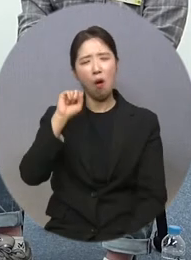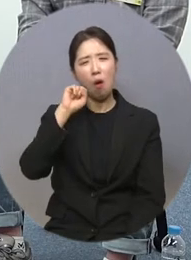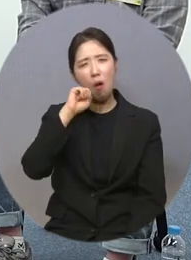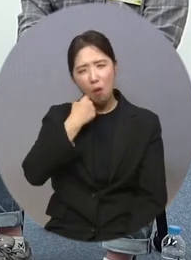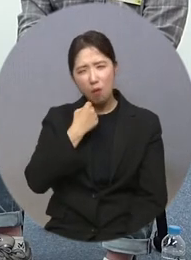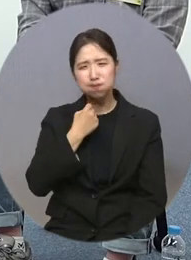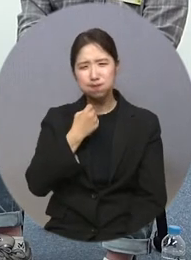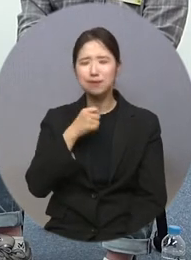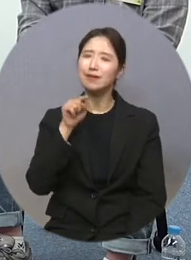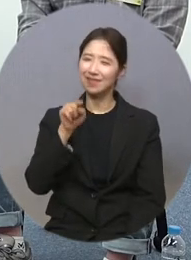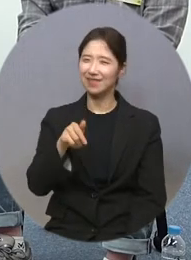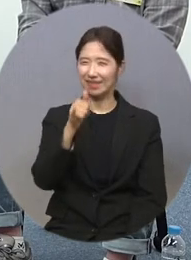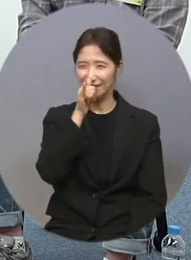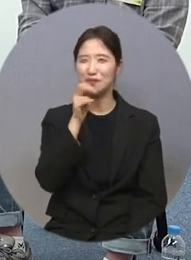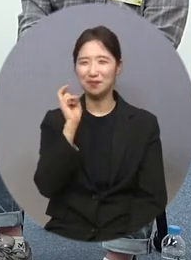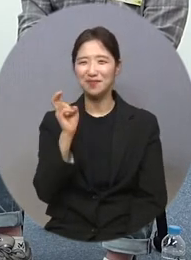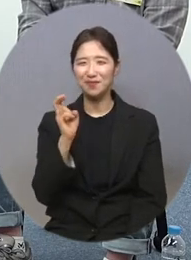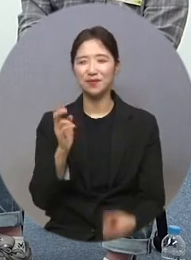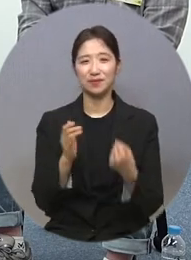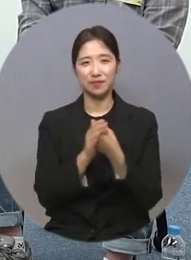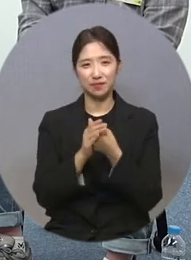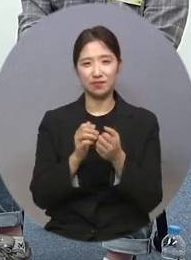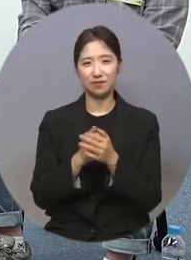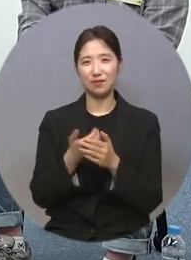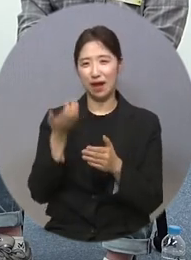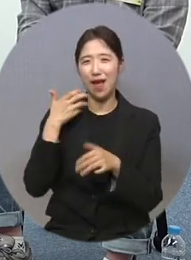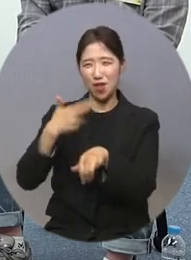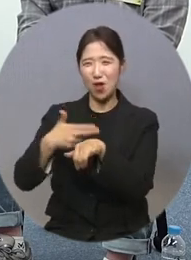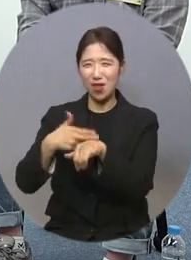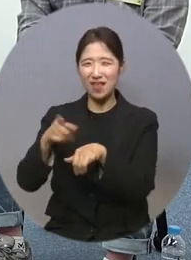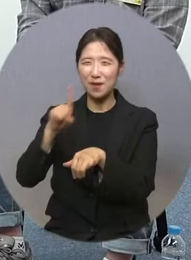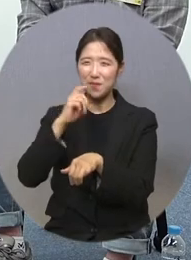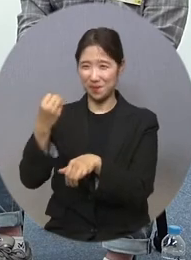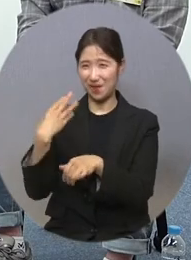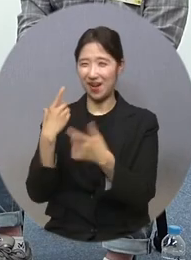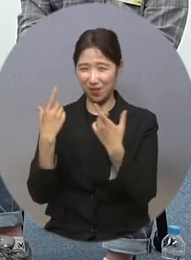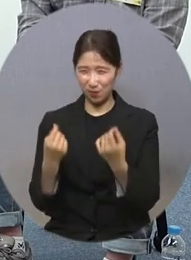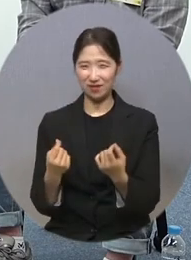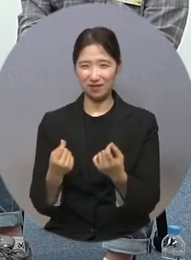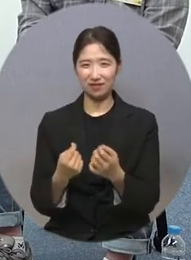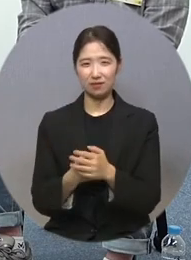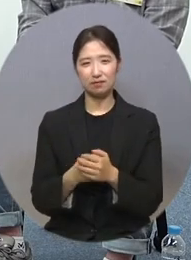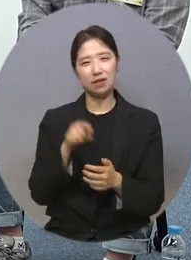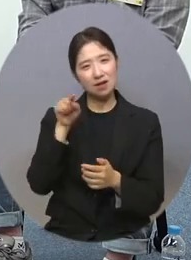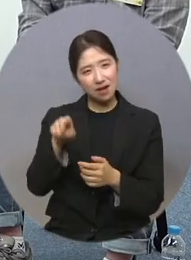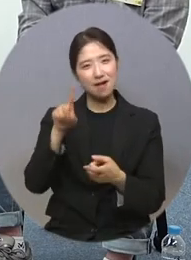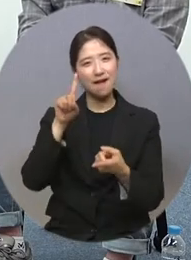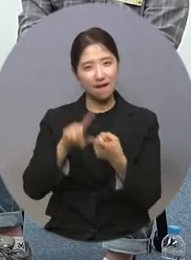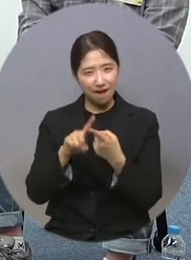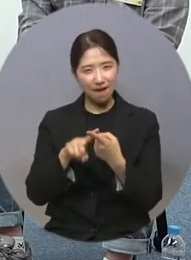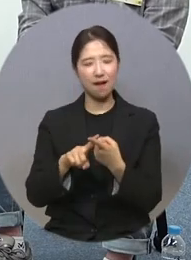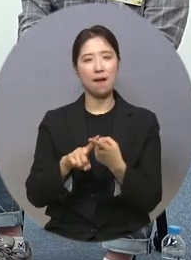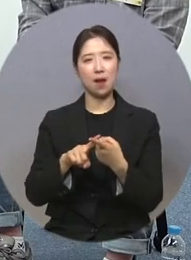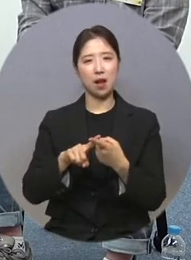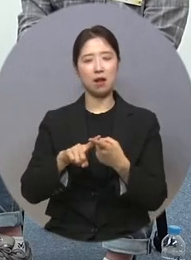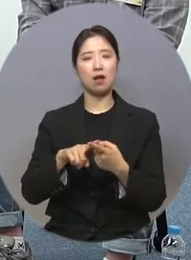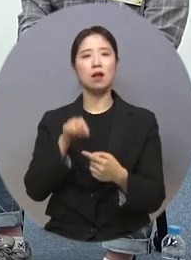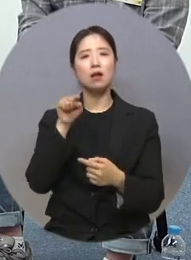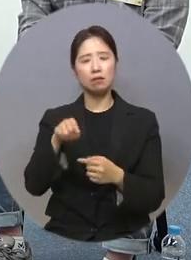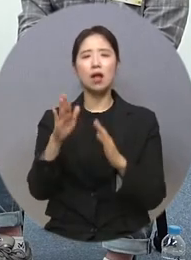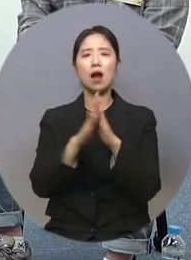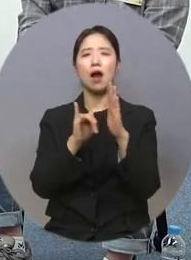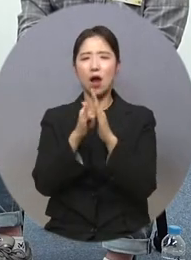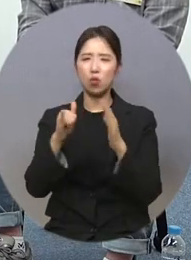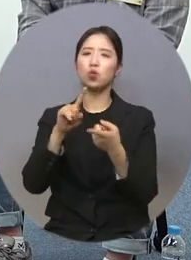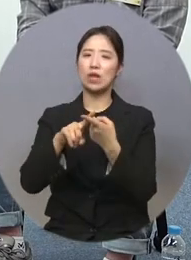못하는 말도 안 되는 논리가 나올 수 있잖아요. 아까 선생님 소환 얘기도 나왔지만 그럴 거기에 대한 대응 논리로는 우리가